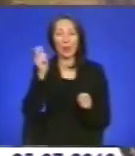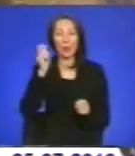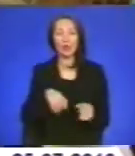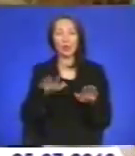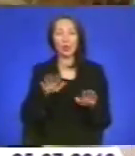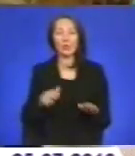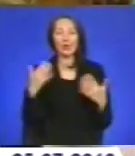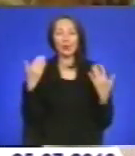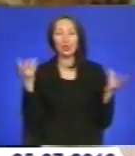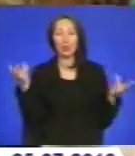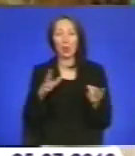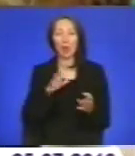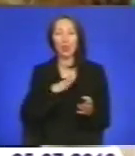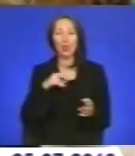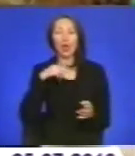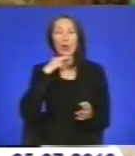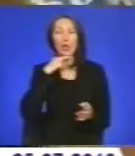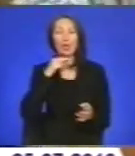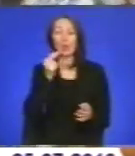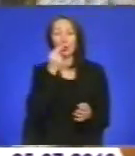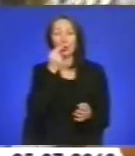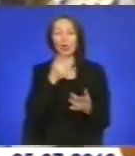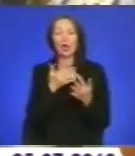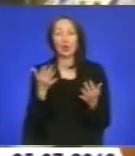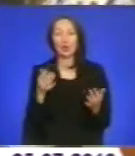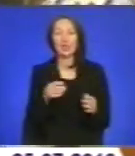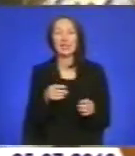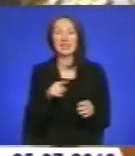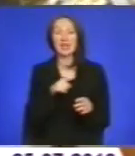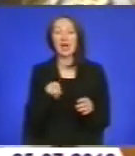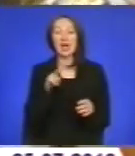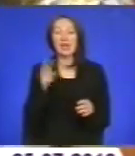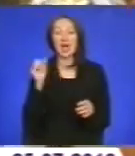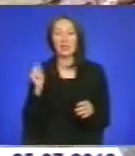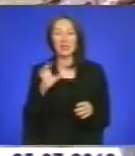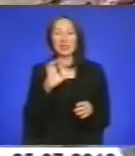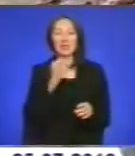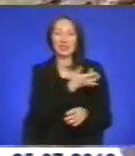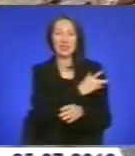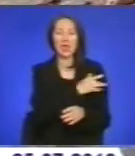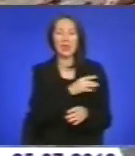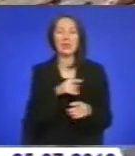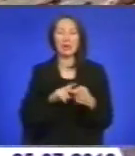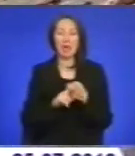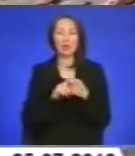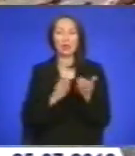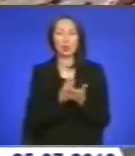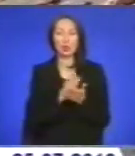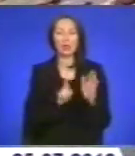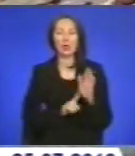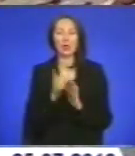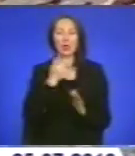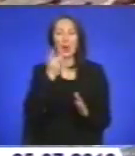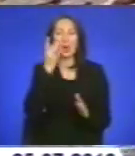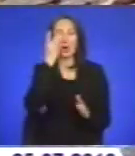бути обережними з продуктами харчування. За даними Державної санепідемслужби України, з початку літа було зареєстровано 10 спалахів гострих